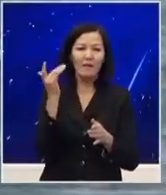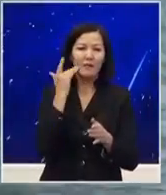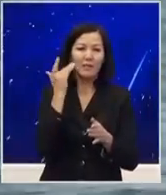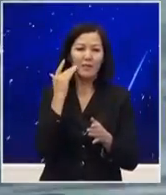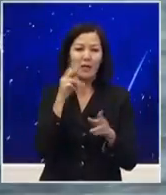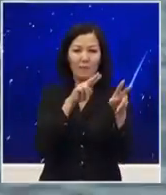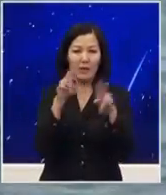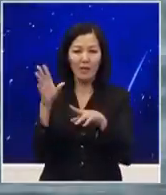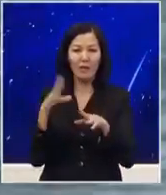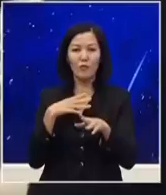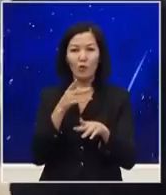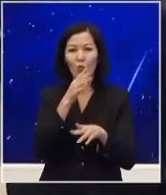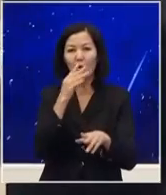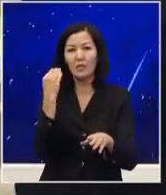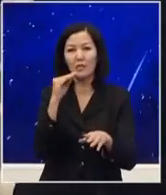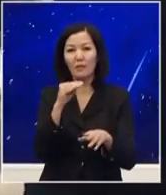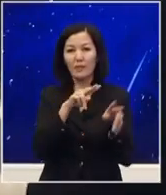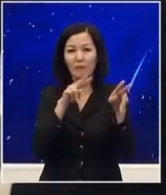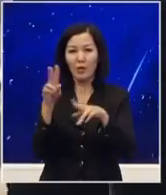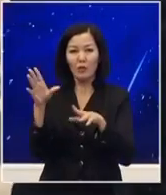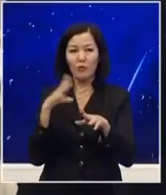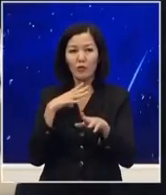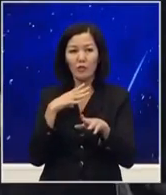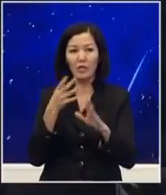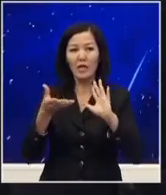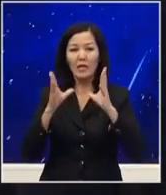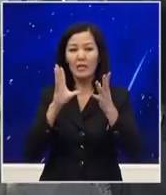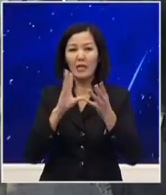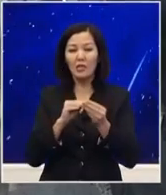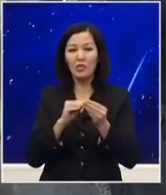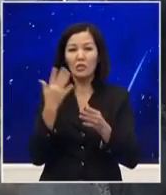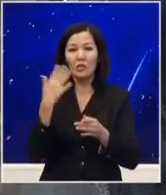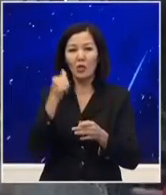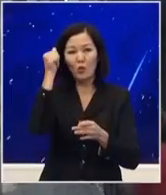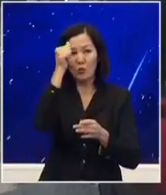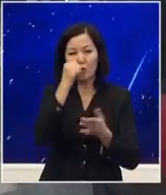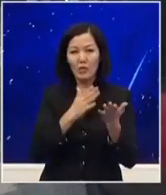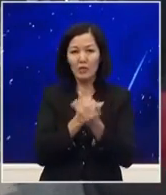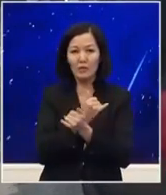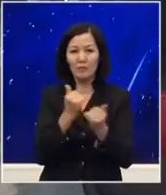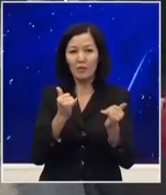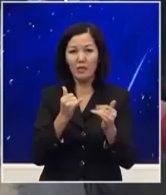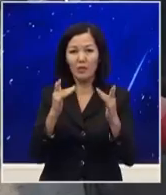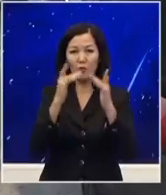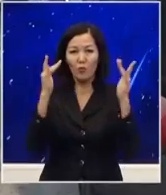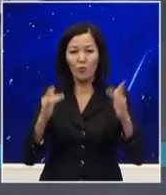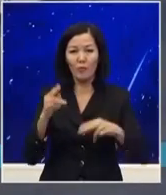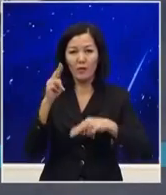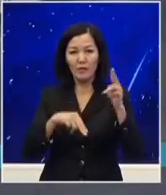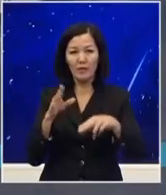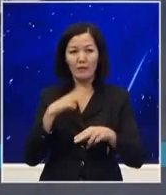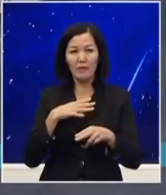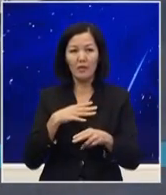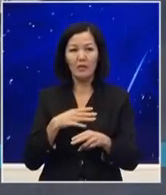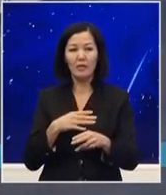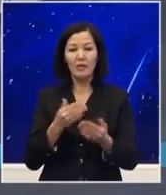отырды, мерзімі мен сапасын бақылауда ұстады. Нәтижесінде 50 жыл елге қызмет етер көпірлер салынды. Қазір жаңа